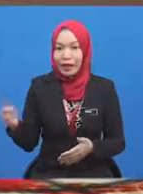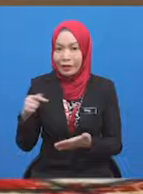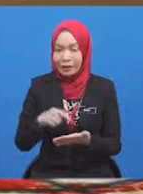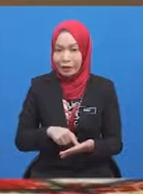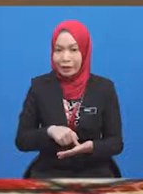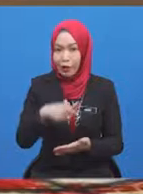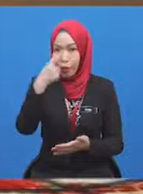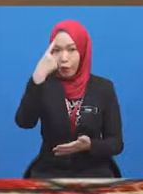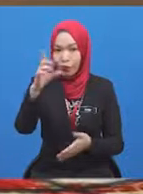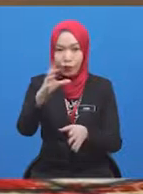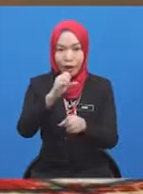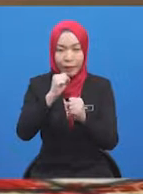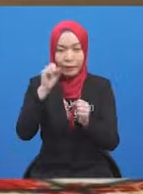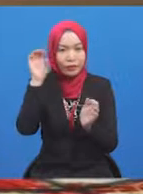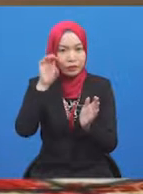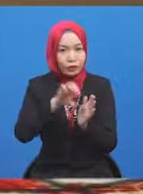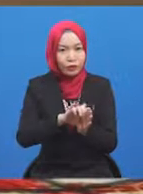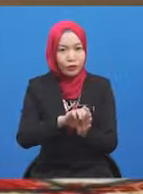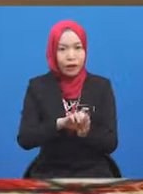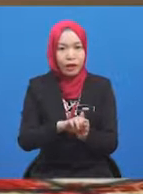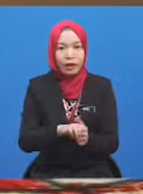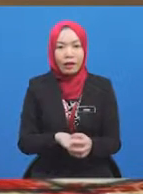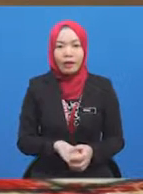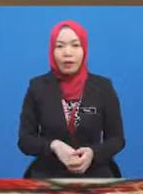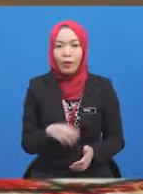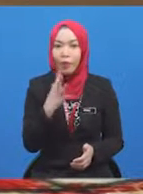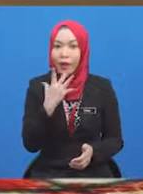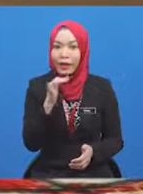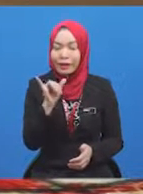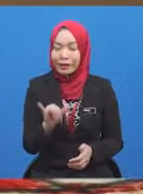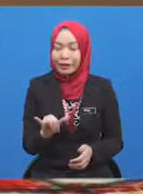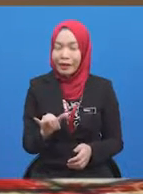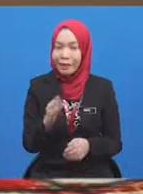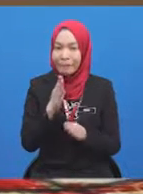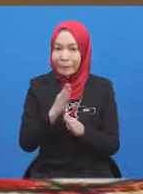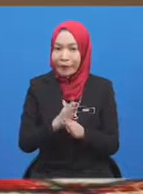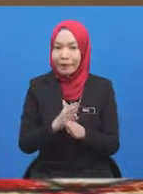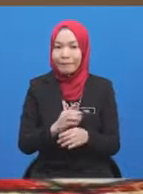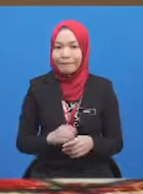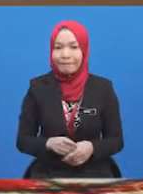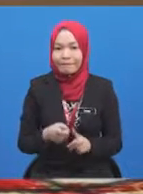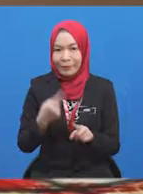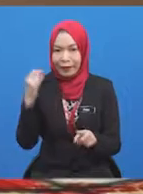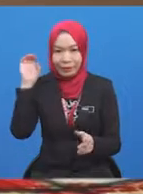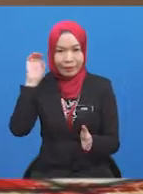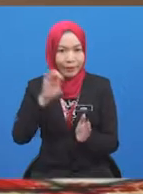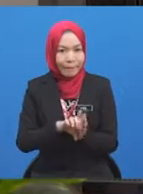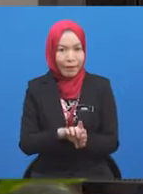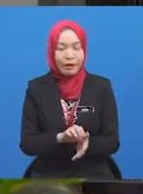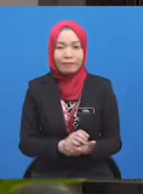untuk mengambil contoh atau sampel warna yang sama dari sebuah objek